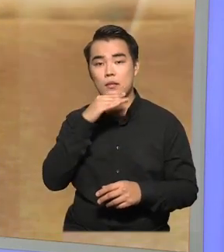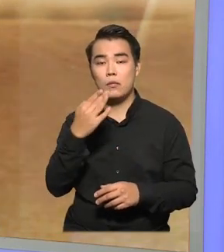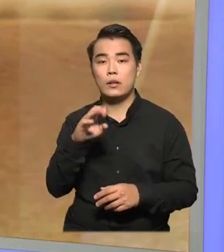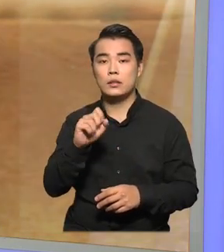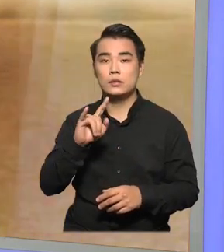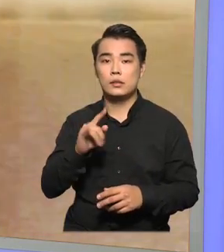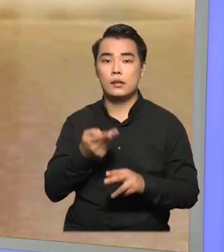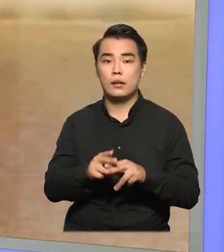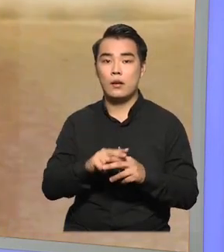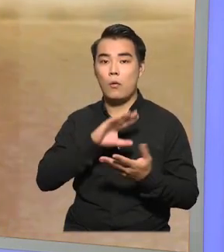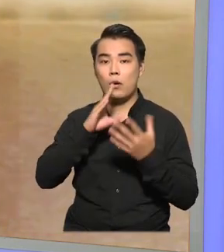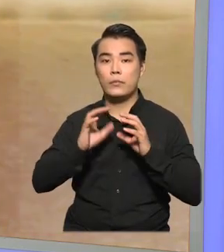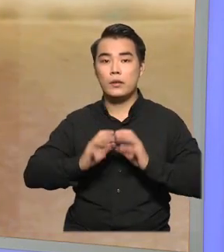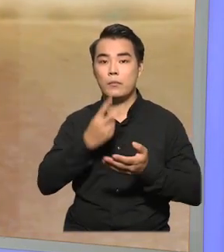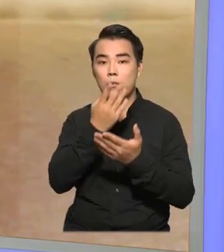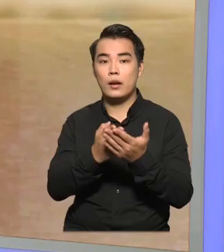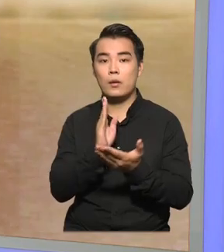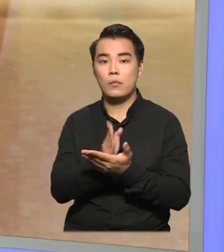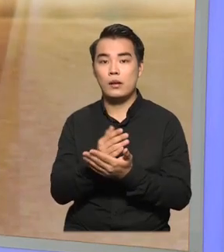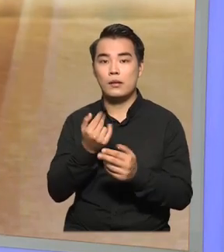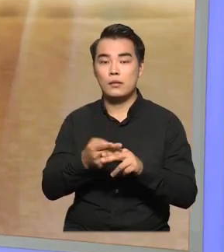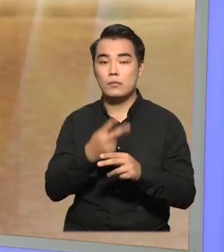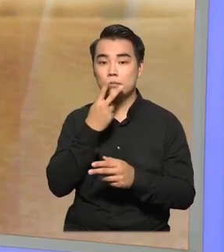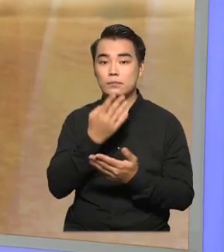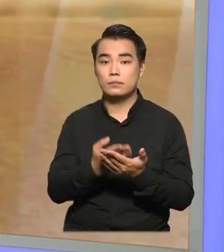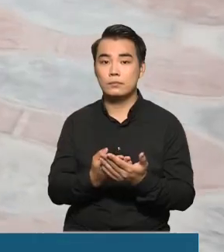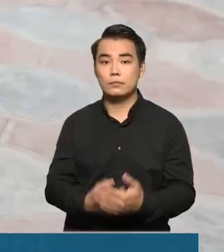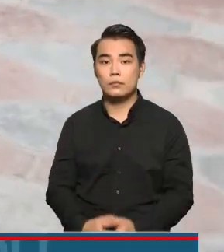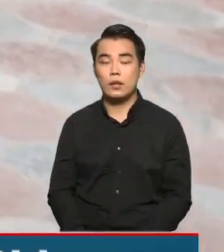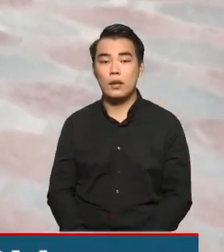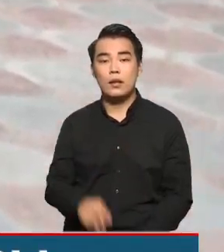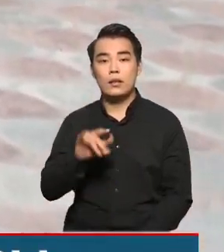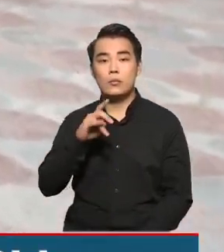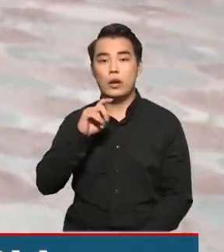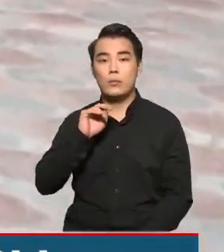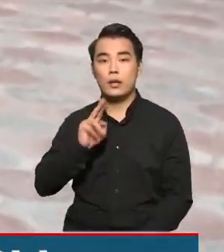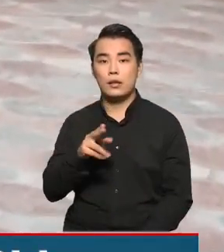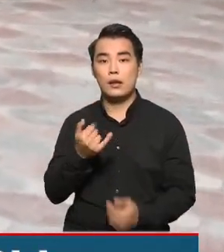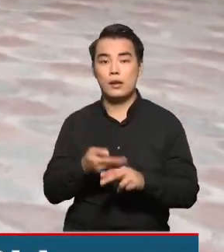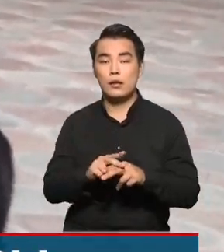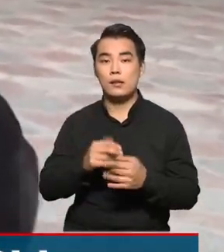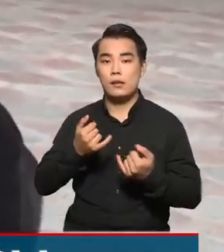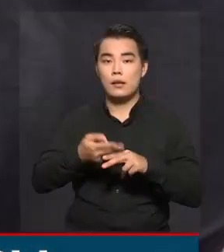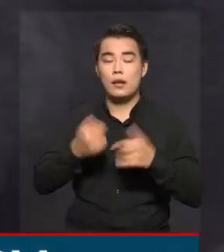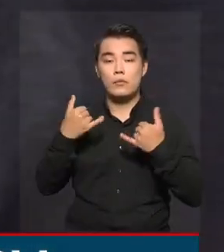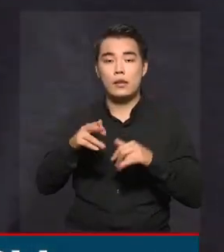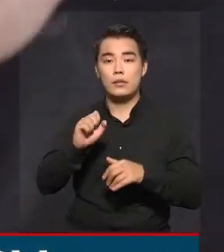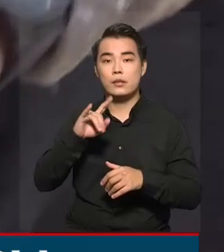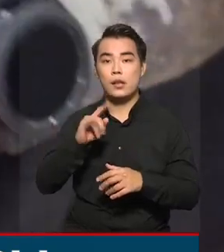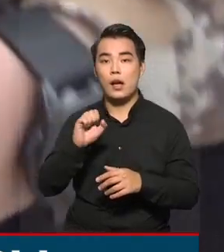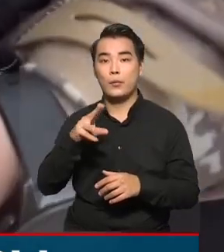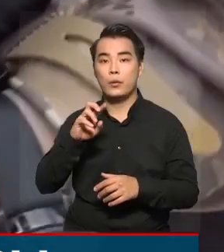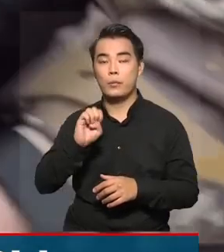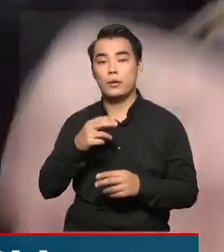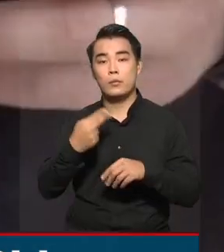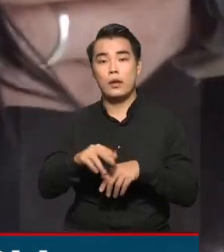тазысын әлемге дәріптеу. Айым Балтабайқызының сюжетін көрейік. Дінмұхамед Бақтыбай керемет атты мына тазын Ақтөбеден алдыртқан. Биыл